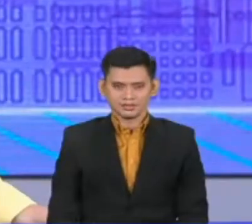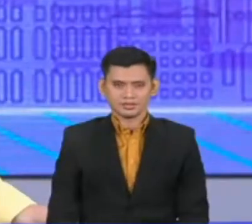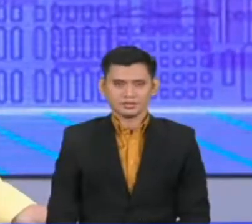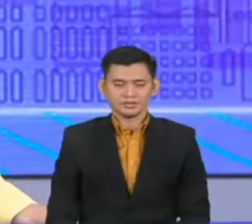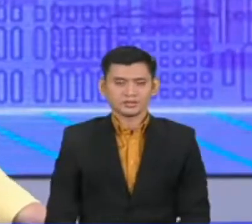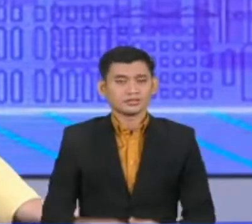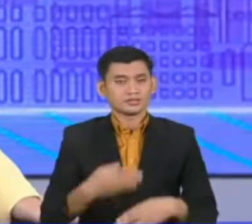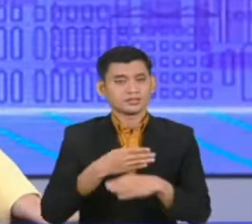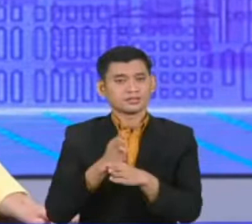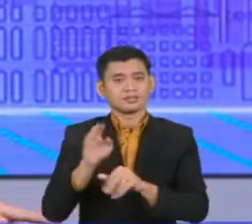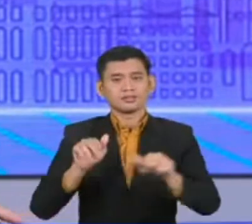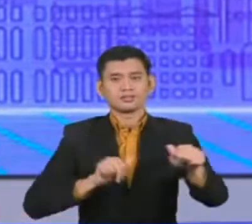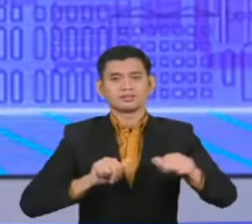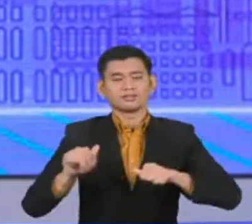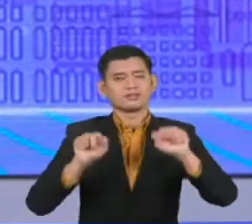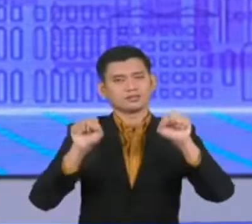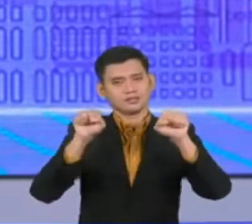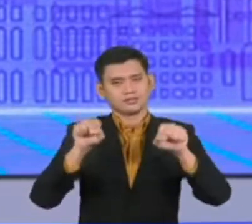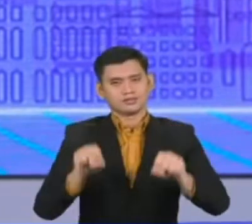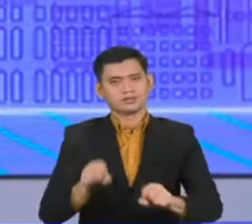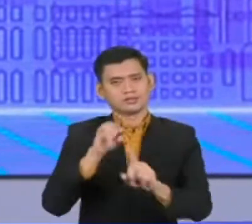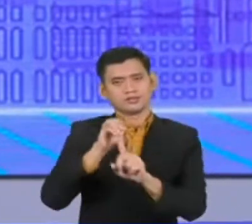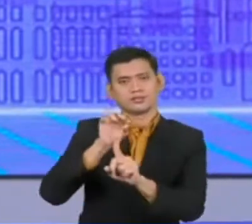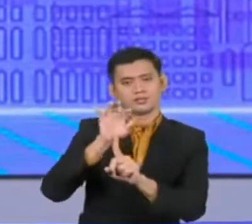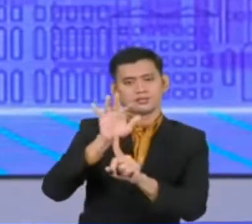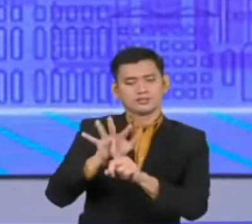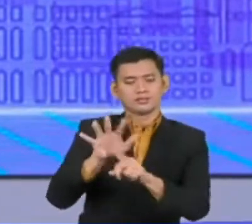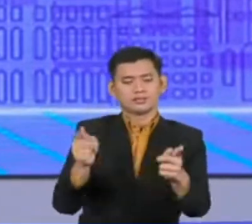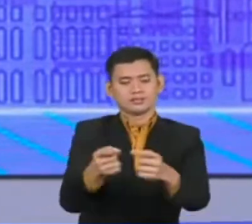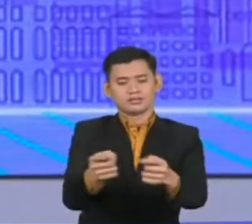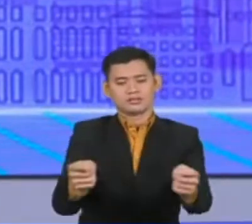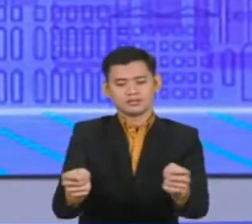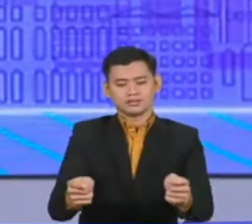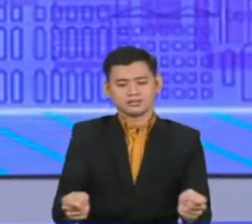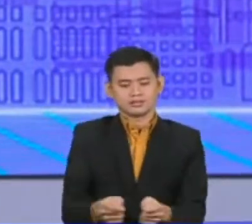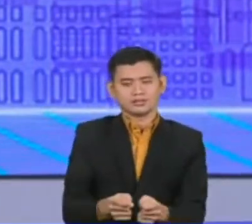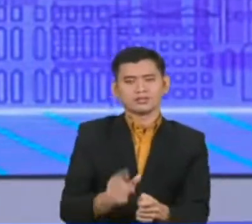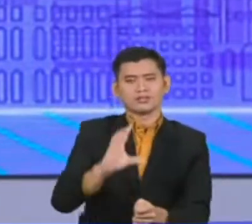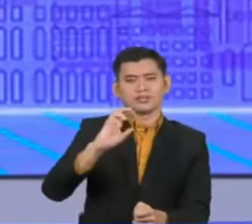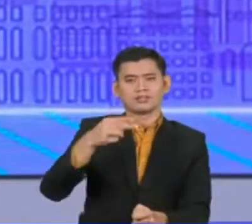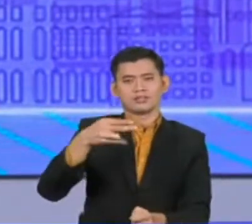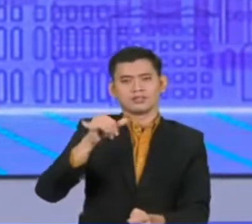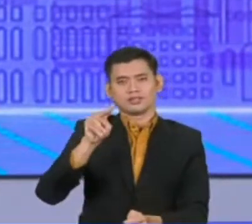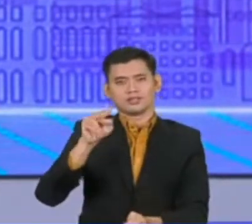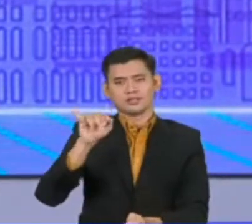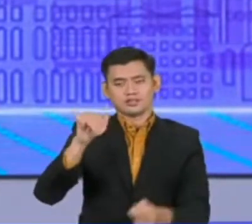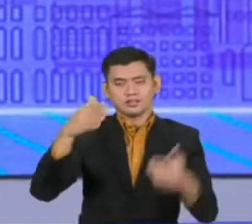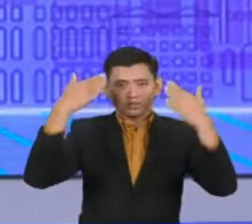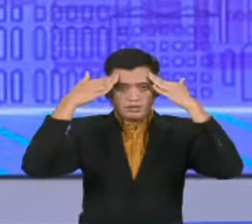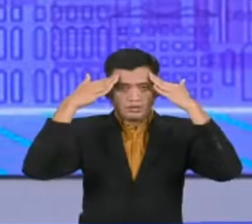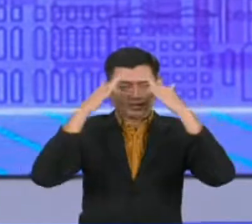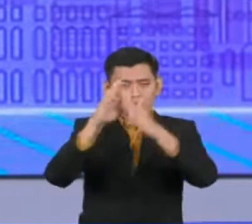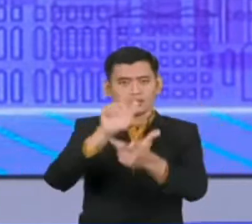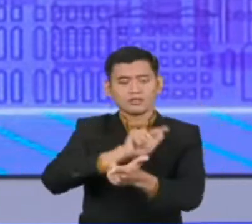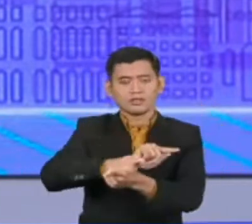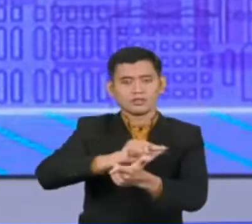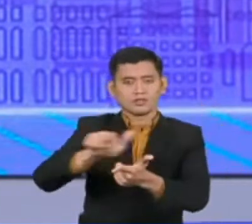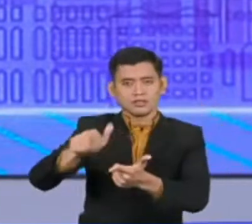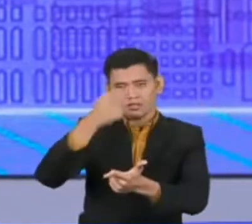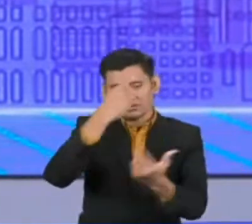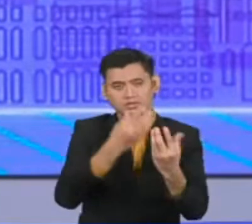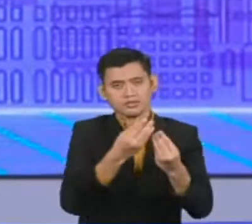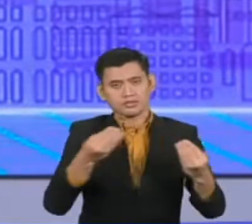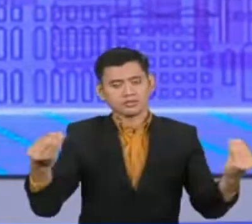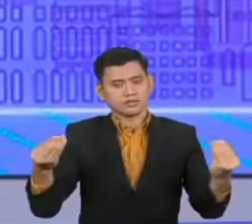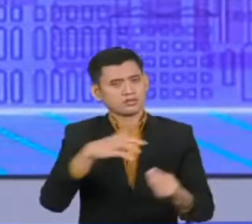Sebarang bentuk aktiviti yang boleh menjejaskan Tasik Cini Pahang termasuk kelulusan baharu untuk pengambilan pasir, mineral